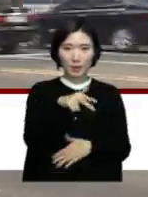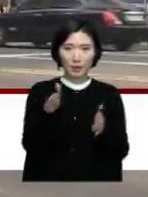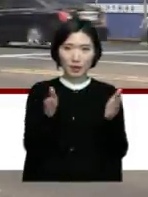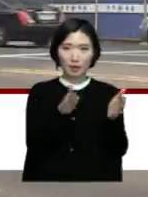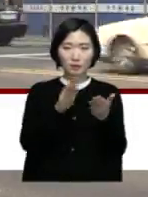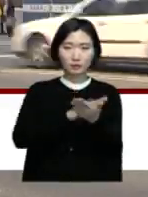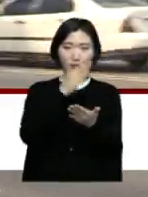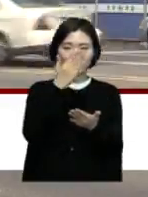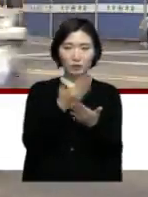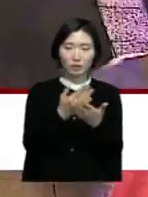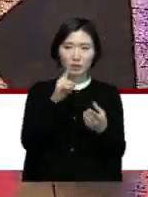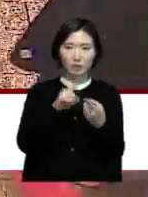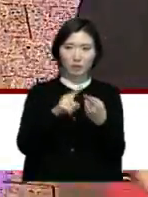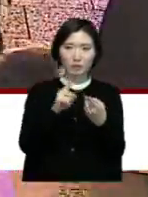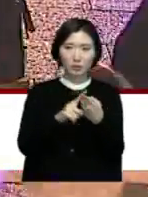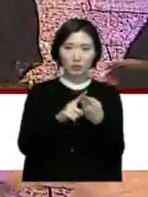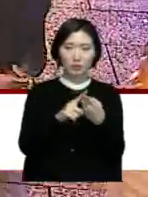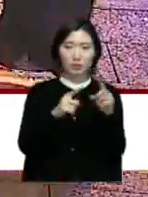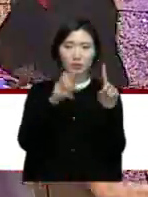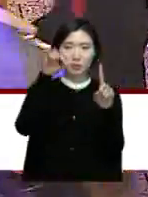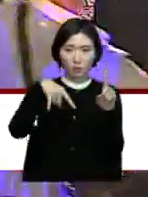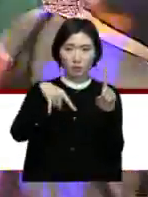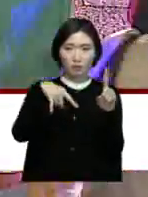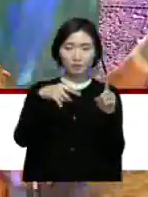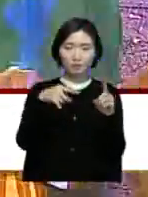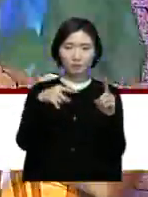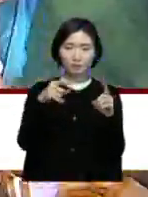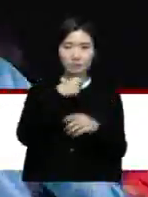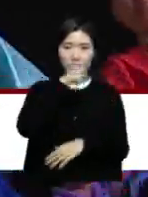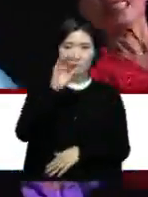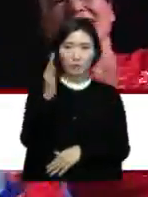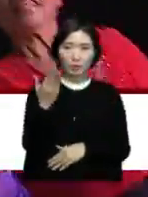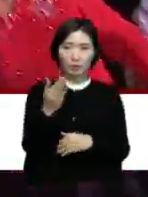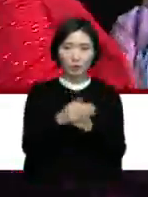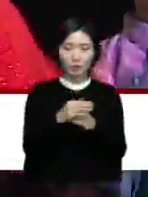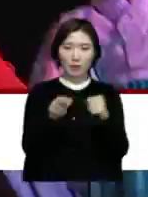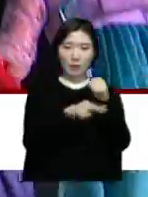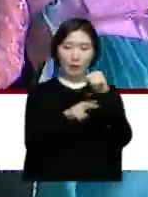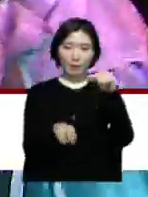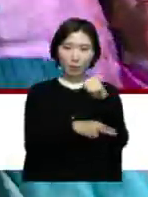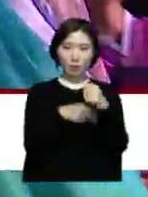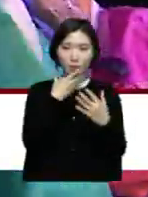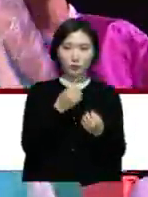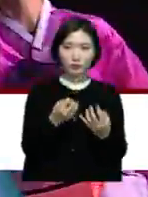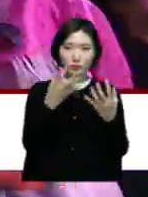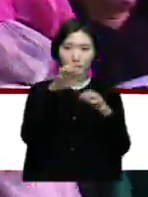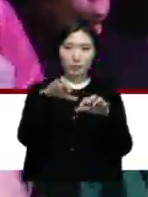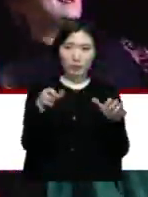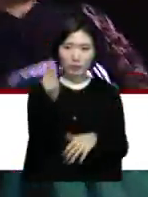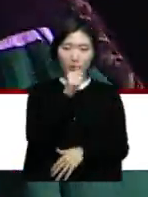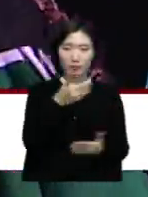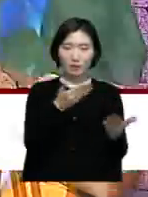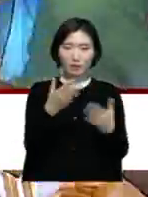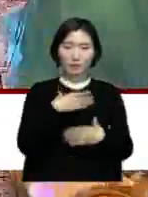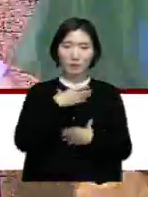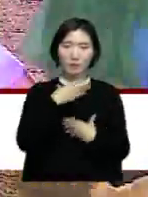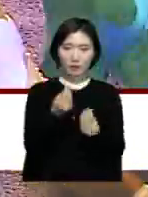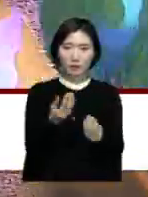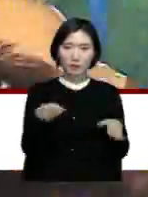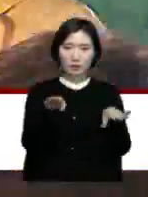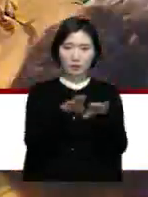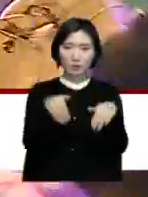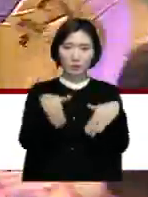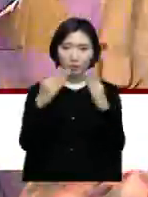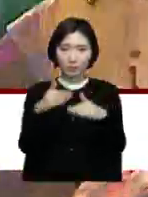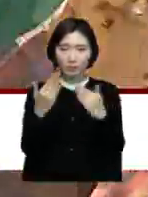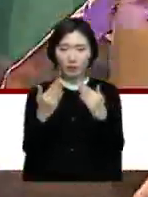64 표를 얻어 1위를 차지했고 뒤를 이어 종로한복 축제 북촌 마을 안내소 및 편의 시설 건립이 각각